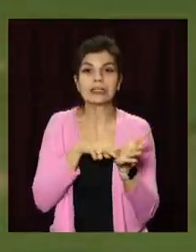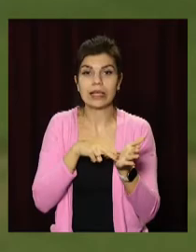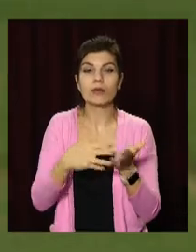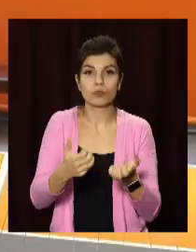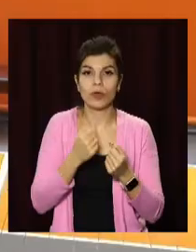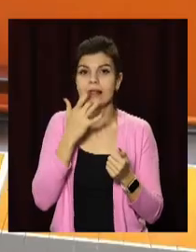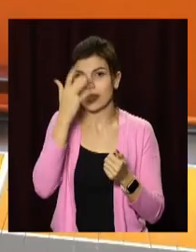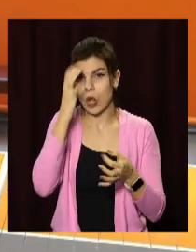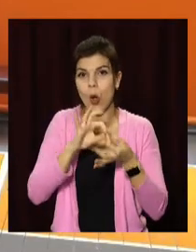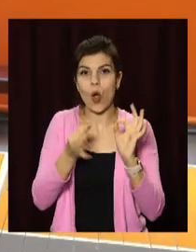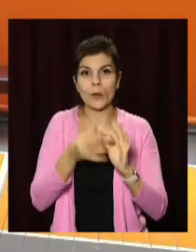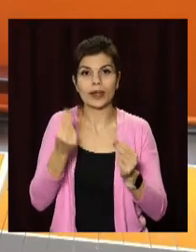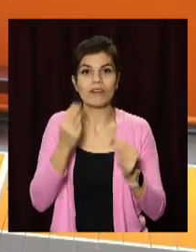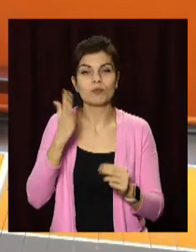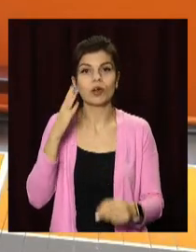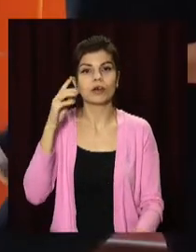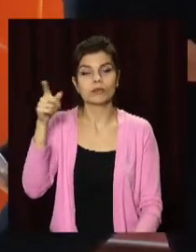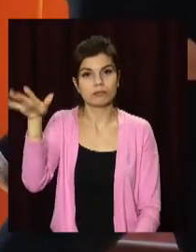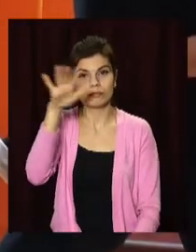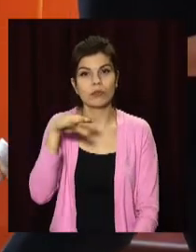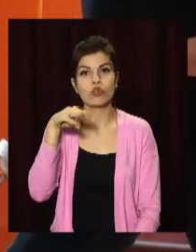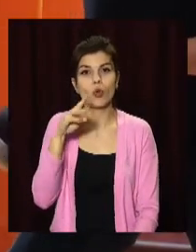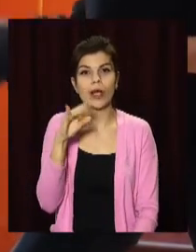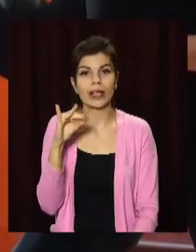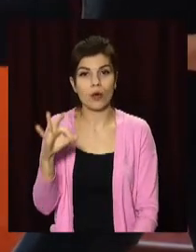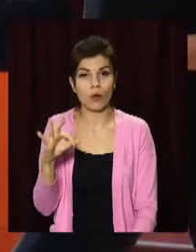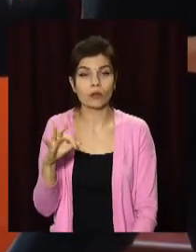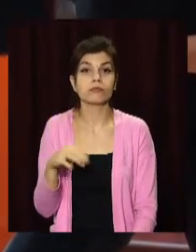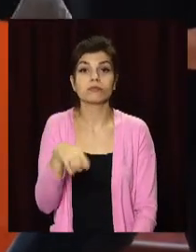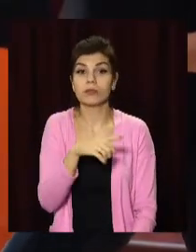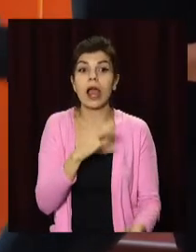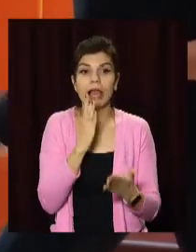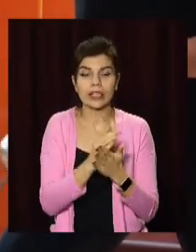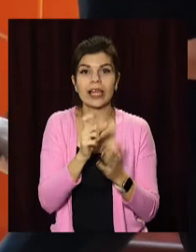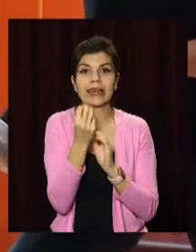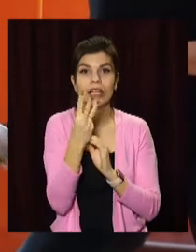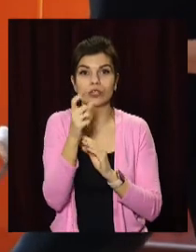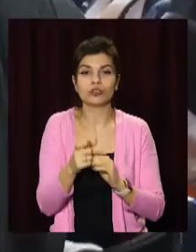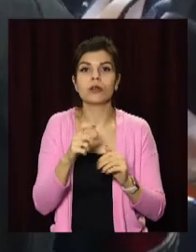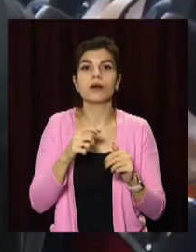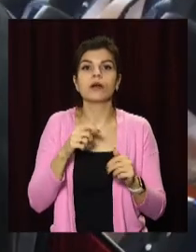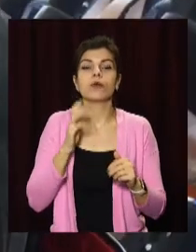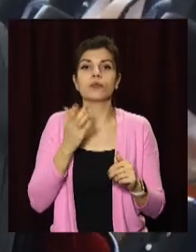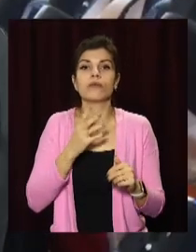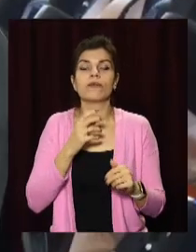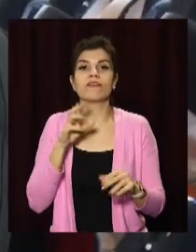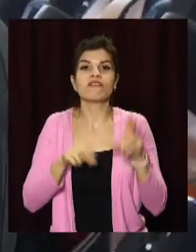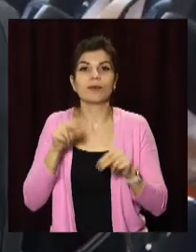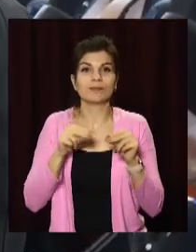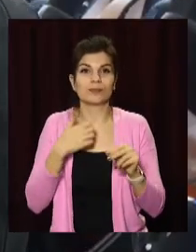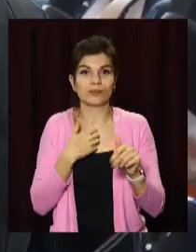участь в літніх Олімпійських іграх в Токіо. 13 стипендіантів – претенденти на участь в Олімпіаді, 19 – кандидати на участь